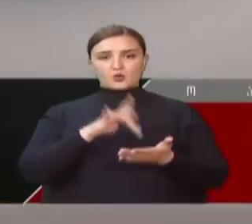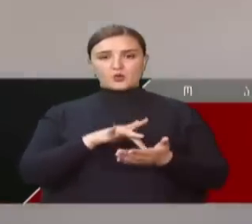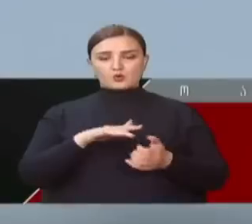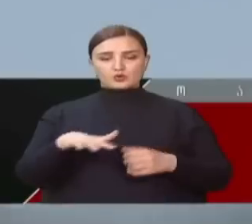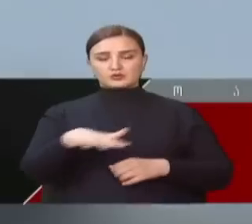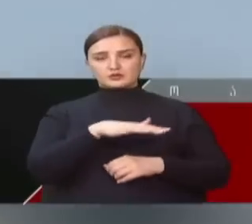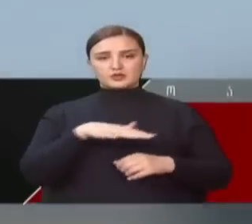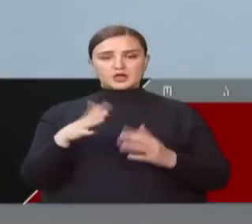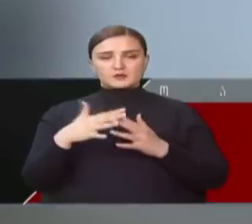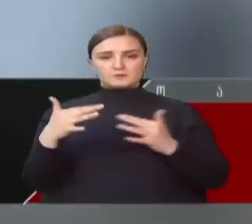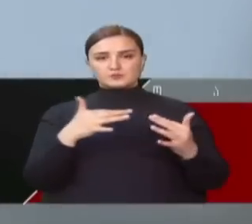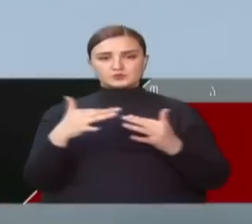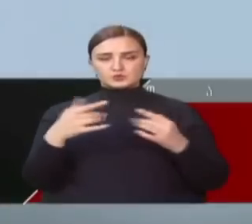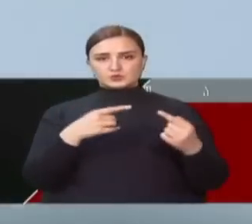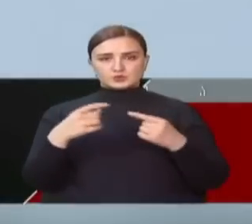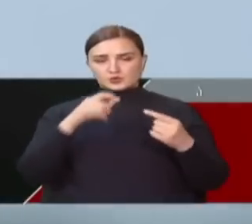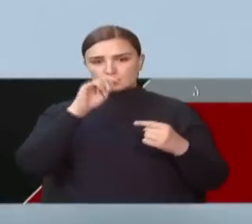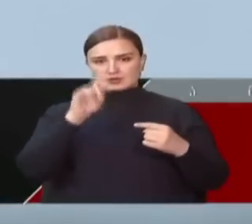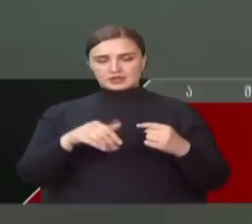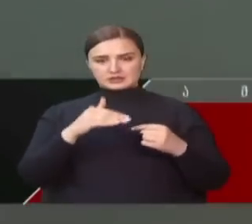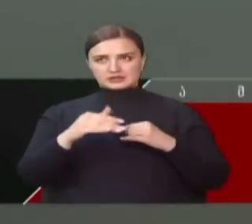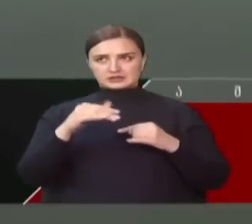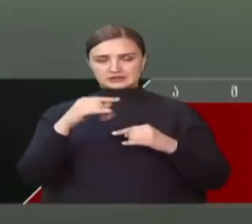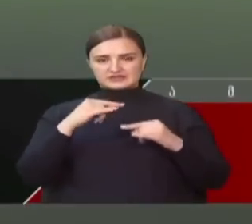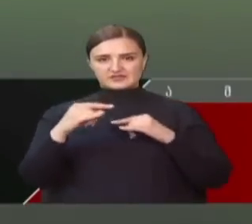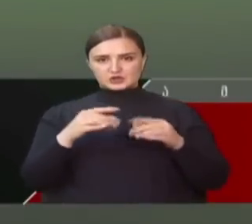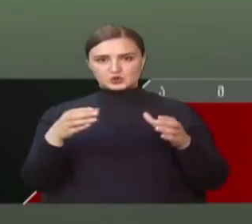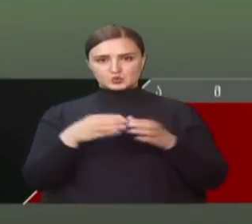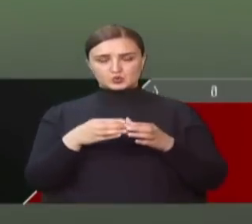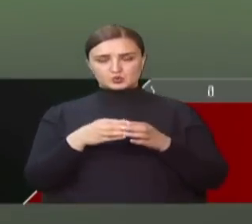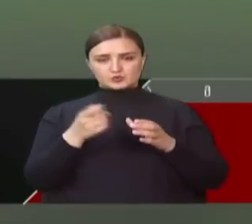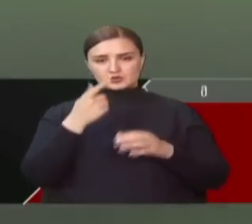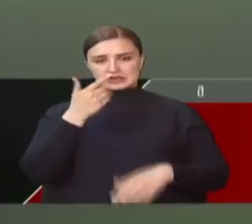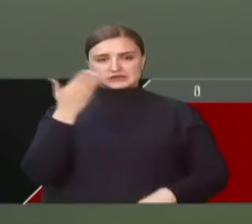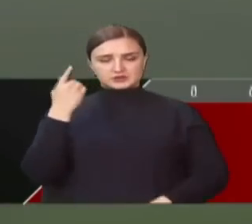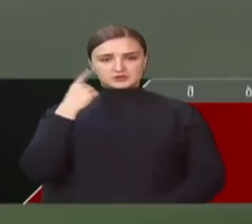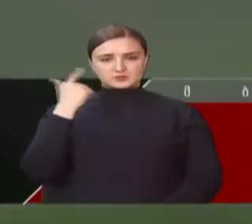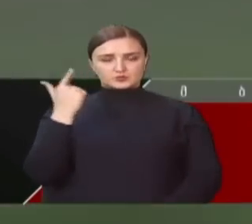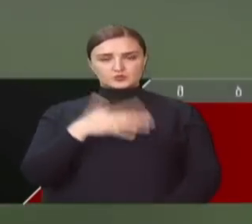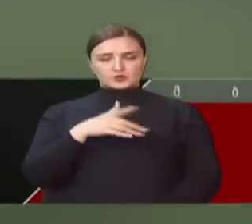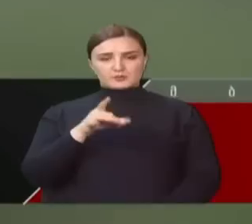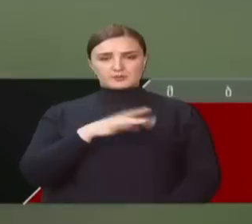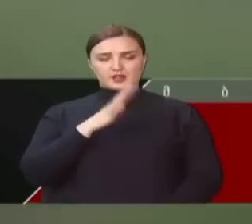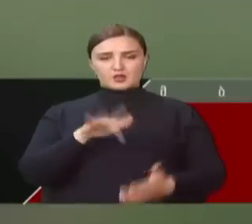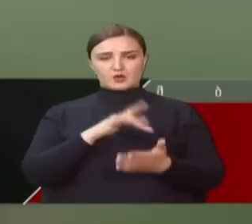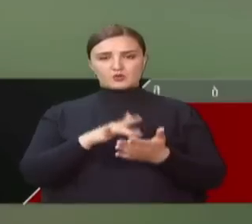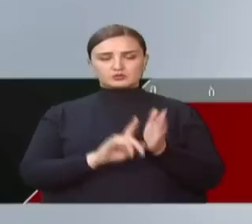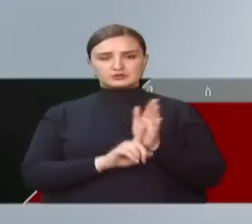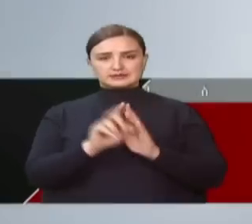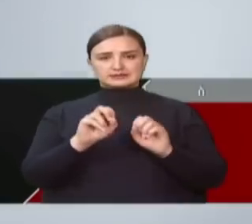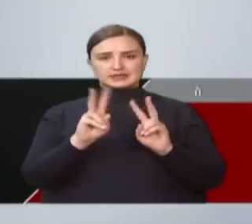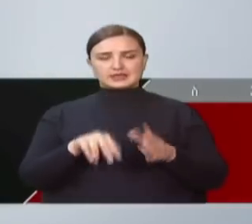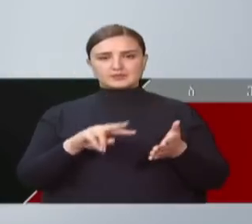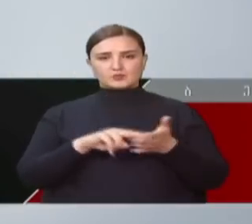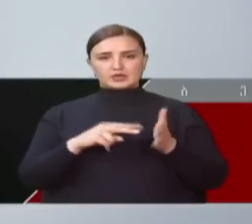teritoriaze mimdinareobs brzola ukrainul diversiul sadazvero jgubtan. Chota khnis tsin tsnobili gakhta rom Belgorodis olkshi amokmedes sagangebo